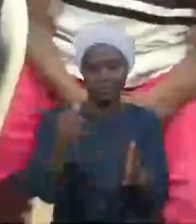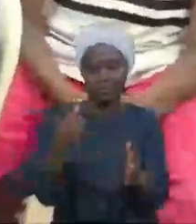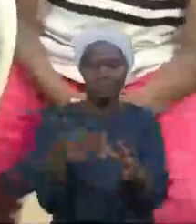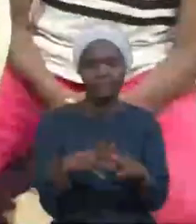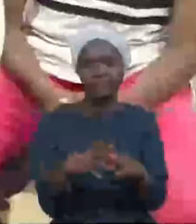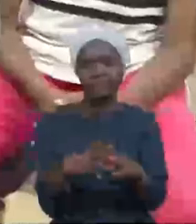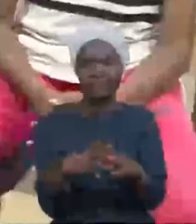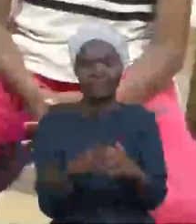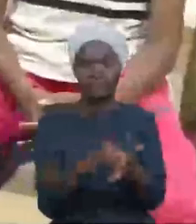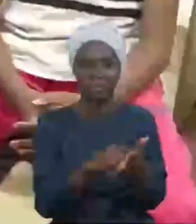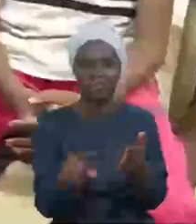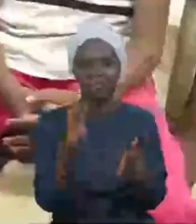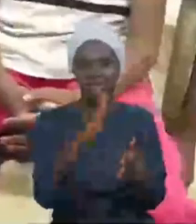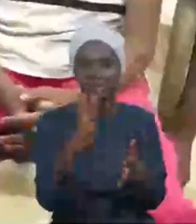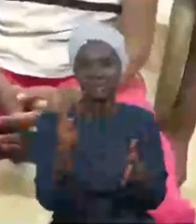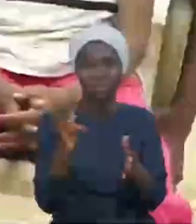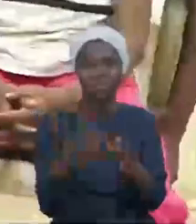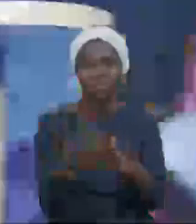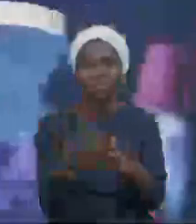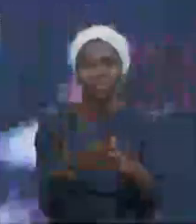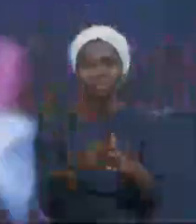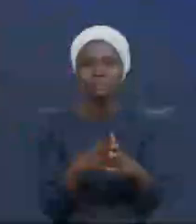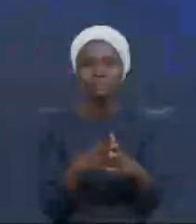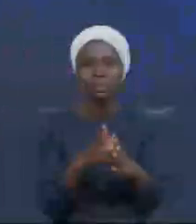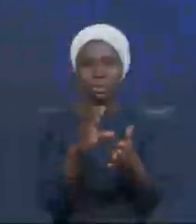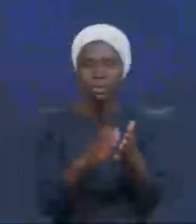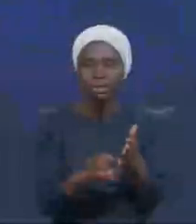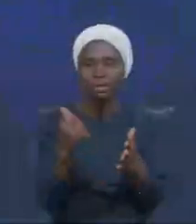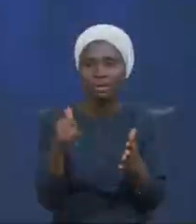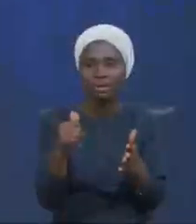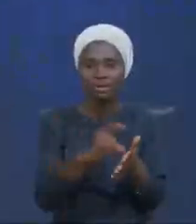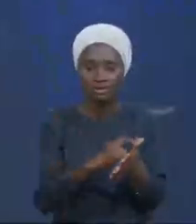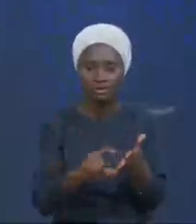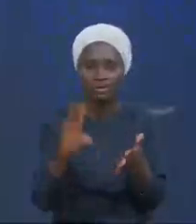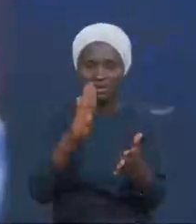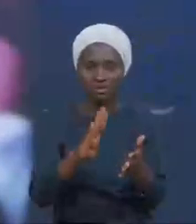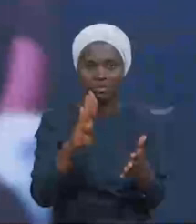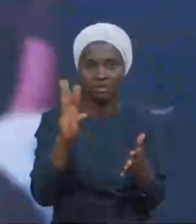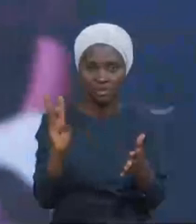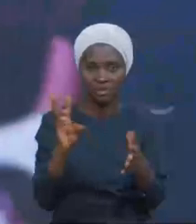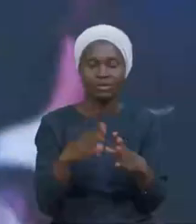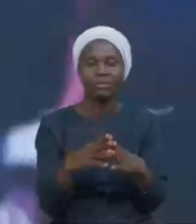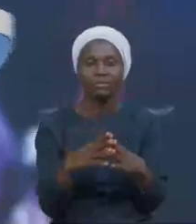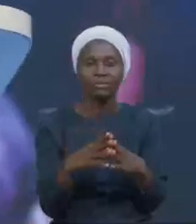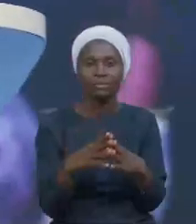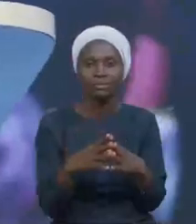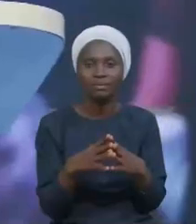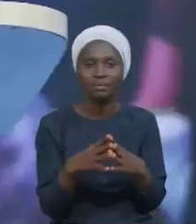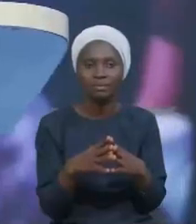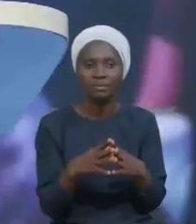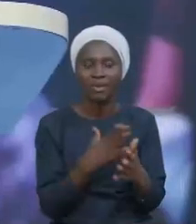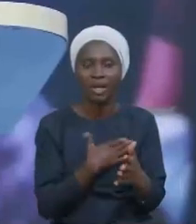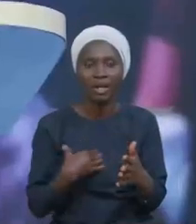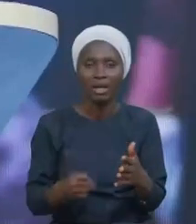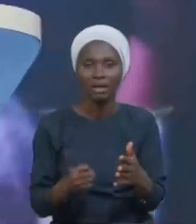verset 46. Marc 10, verset 46. Ils arrivèrent à